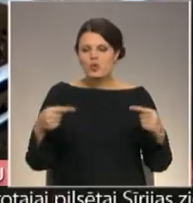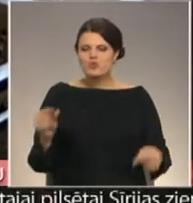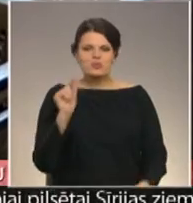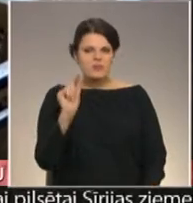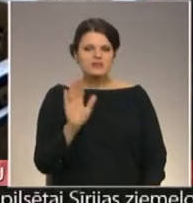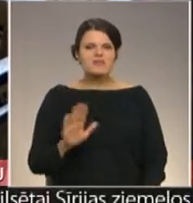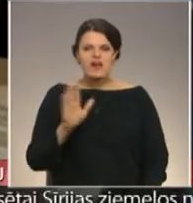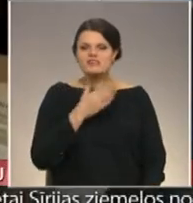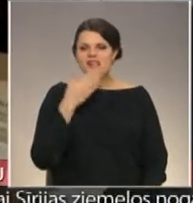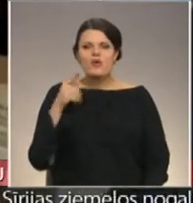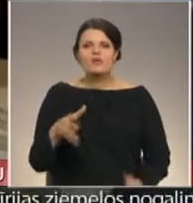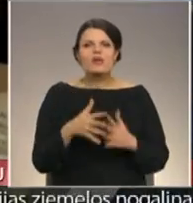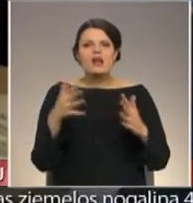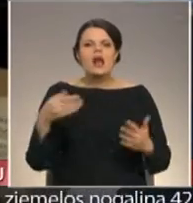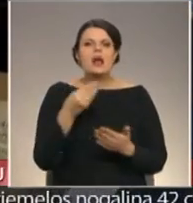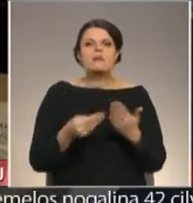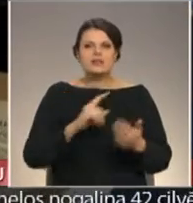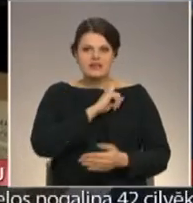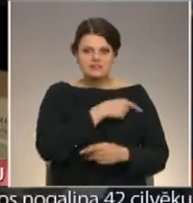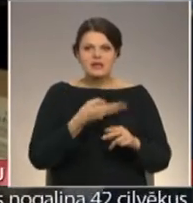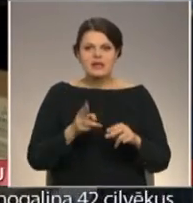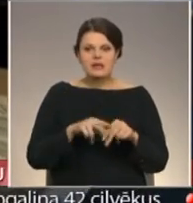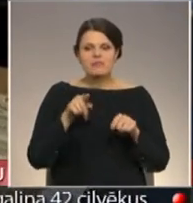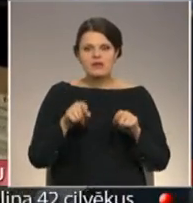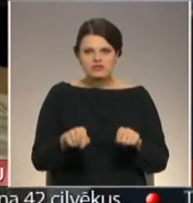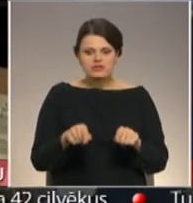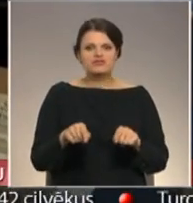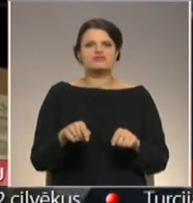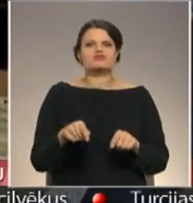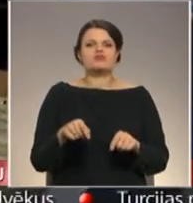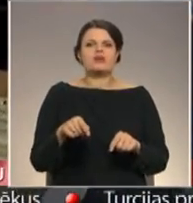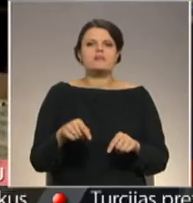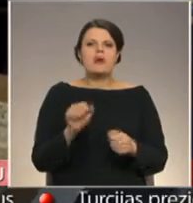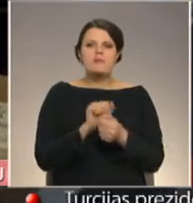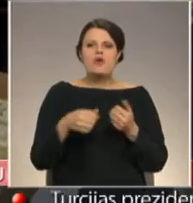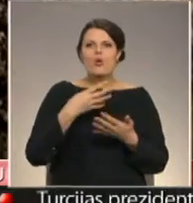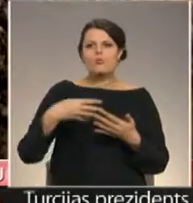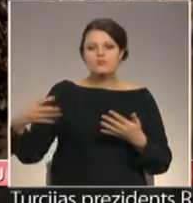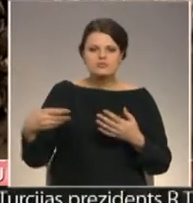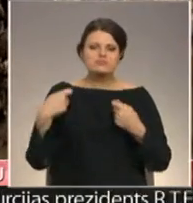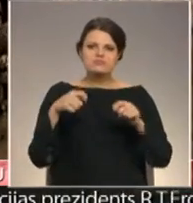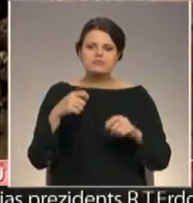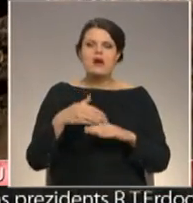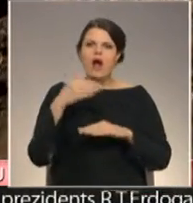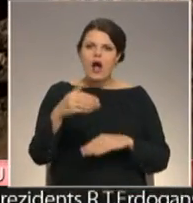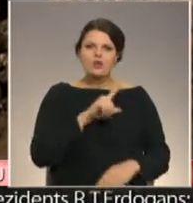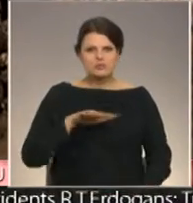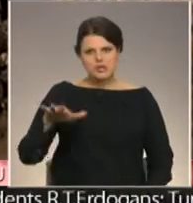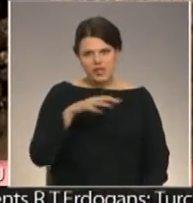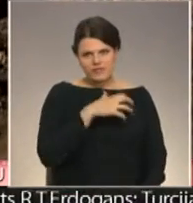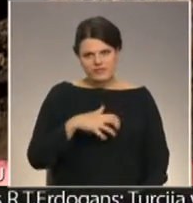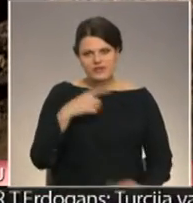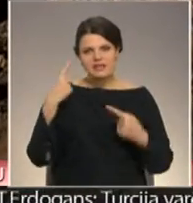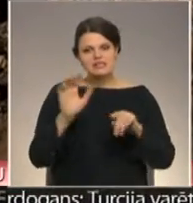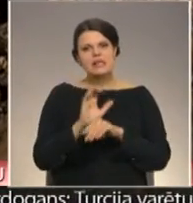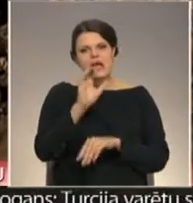jo valstī nav tik liela pirktspēja, tāpēc biohumus realizācijas iespējas meklējums ārpus Latvijas. Lielie ražotāji kā Sijā dagatavo eksportē uz